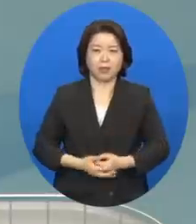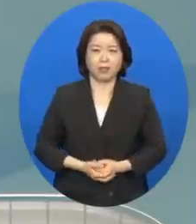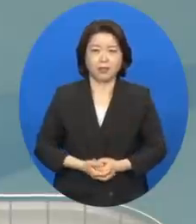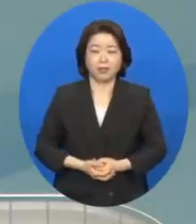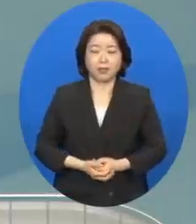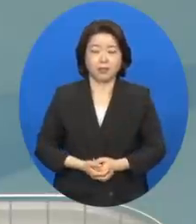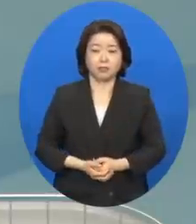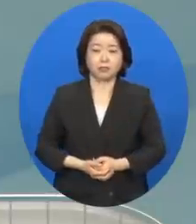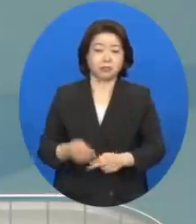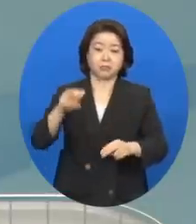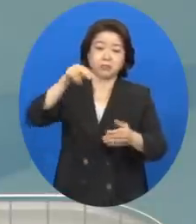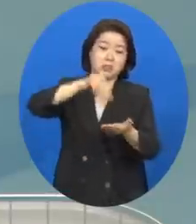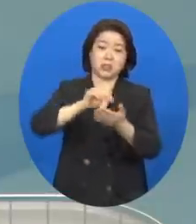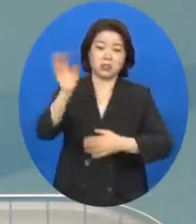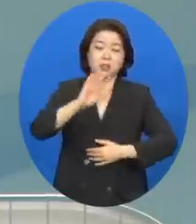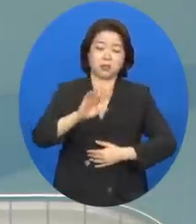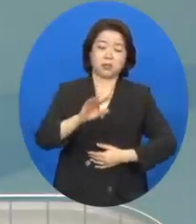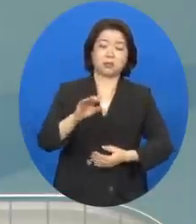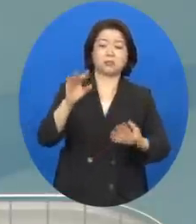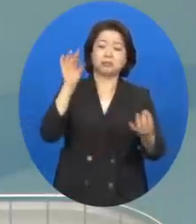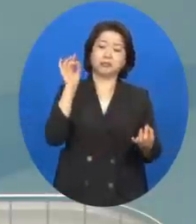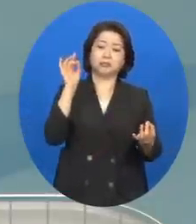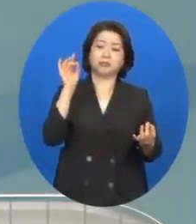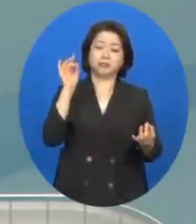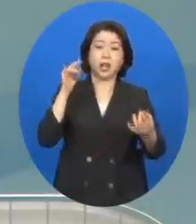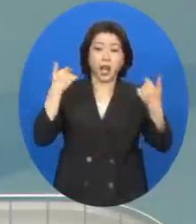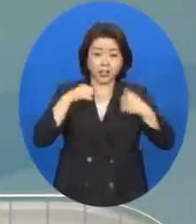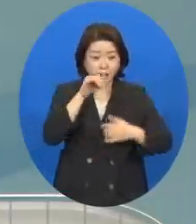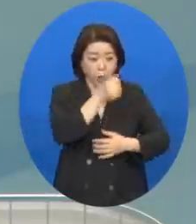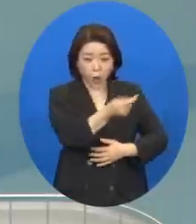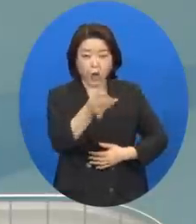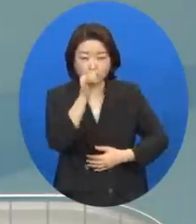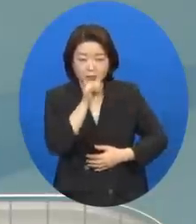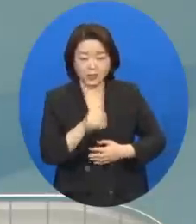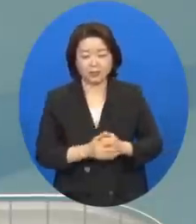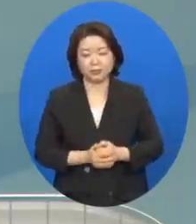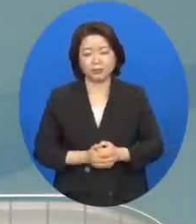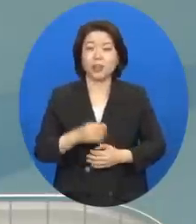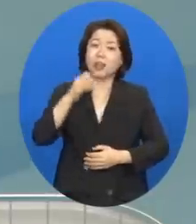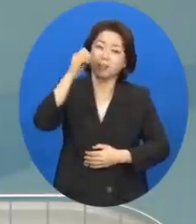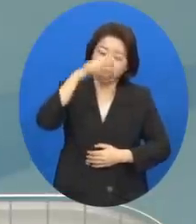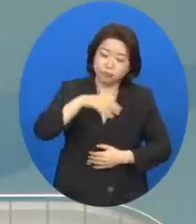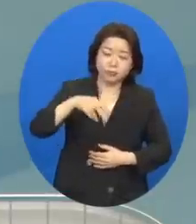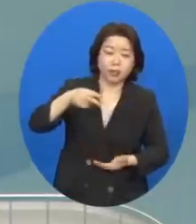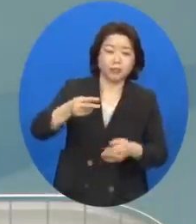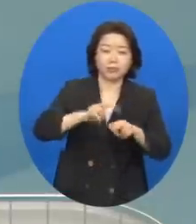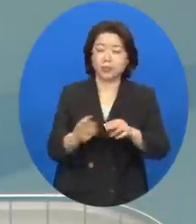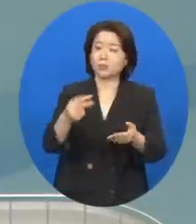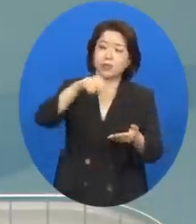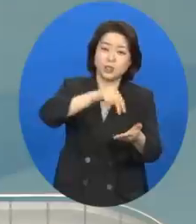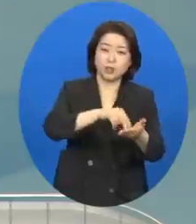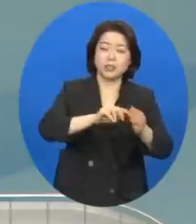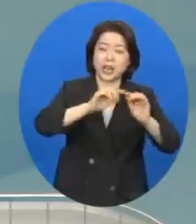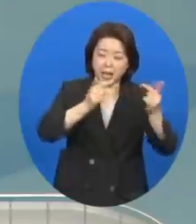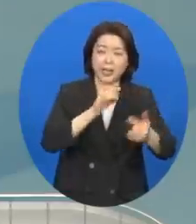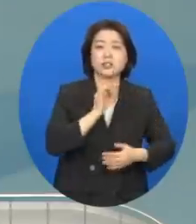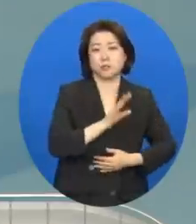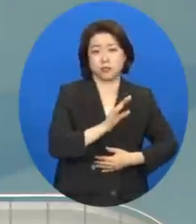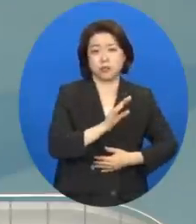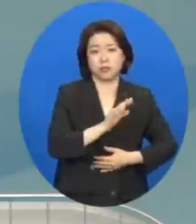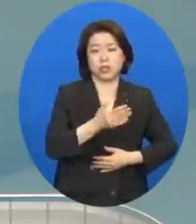일어나지 않는 사람들도 늘 있습니다. 그는 그저 일어나지 않은 거예요, 자리에서. 그러나